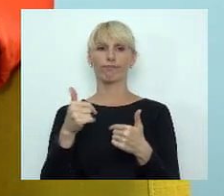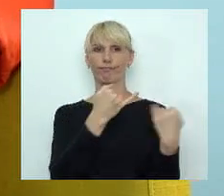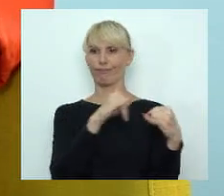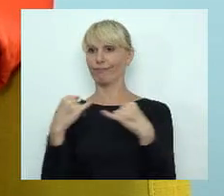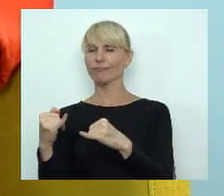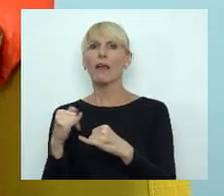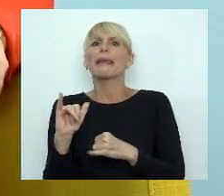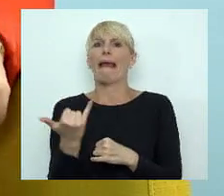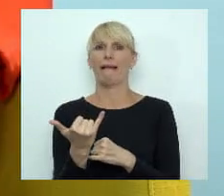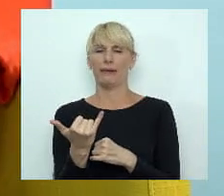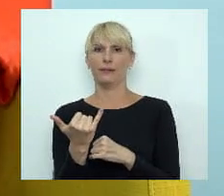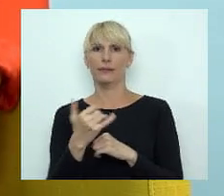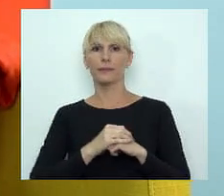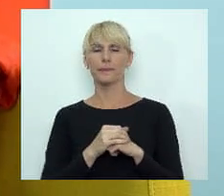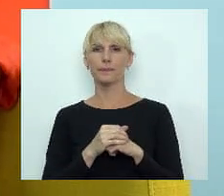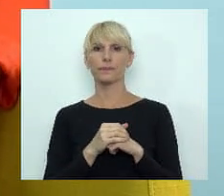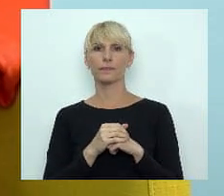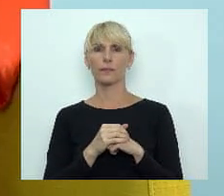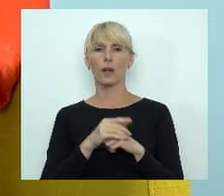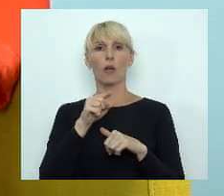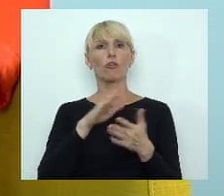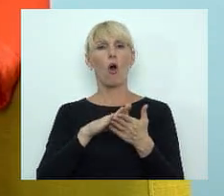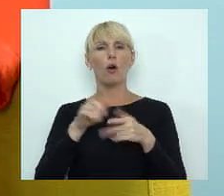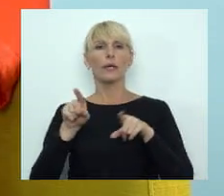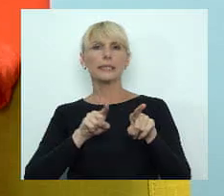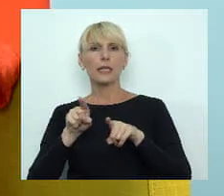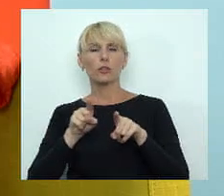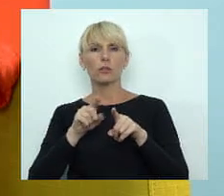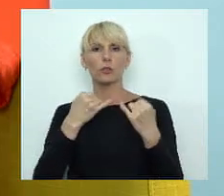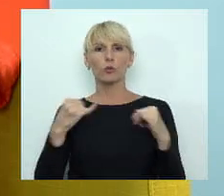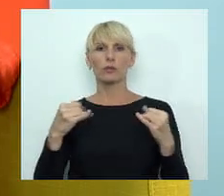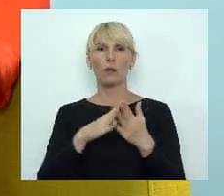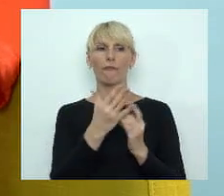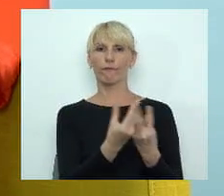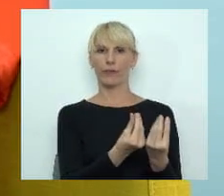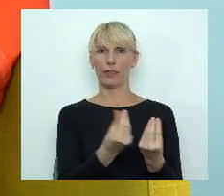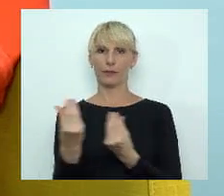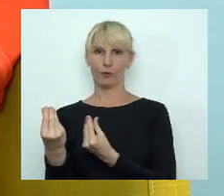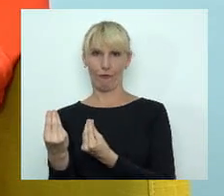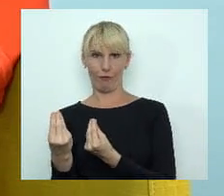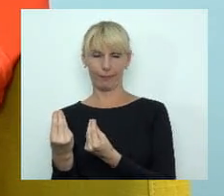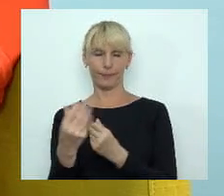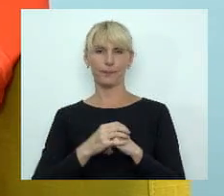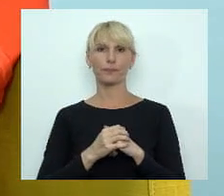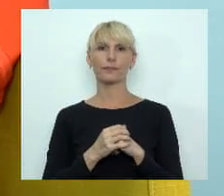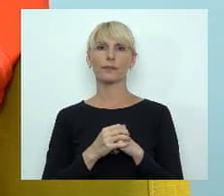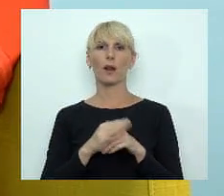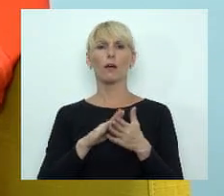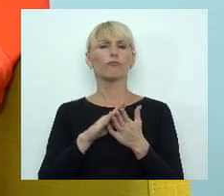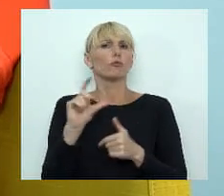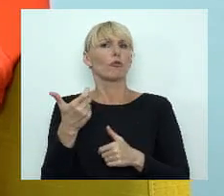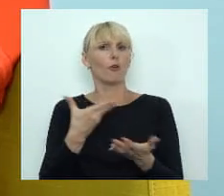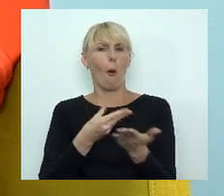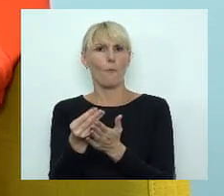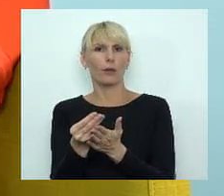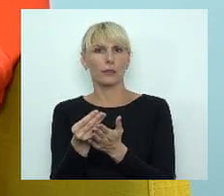Tak naprawdę to mogę powiedzieć, że to się znacząco różni pod kątem finansowym. Zobaczcie Państwo, bardzo często myślimy, co nam się bardziej opłaca.